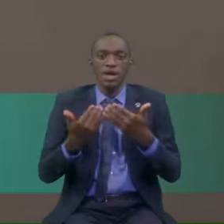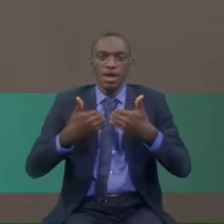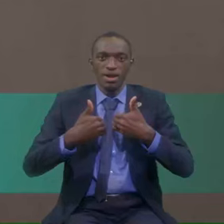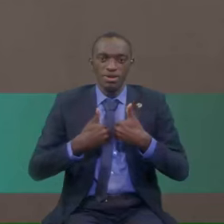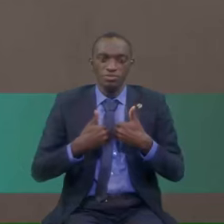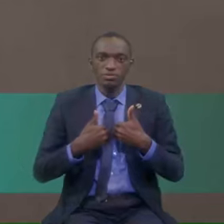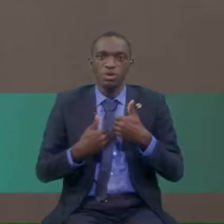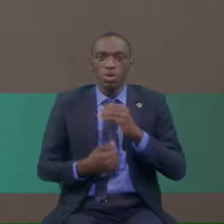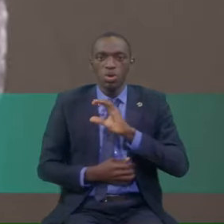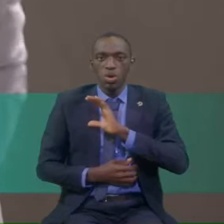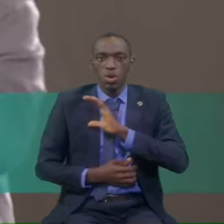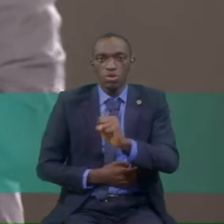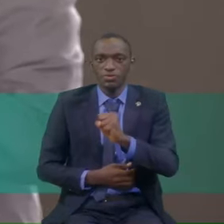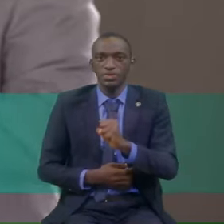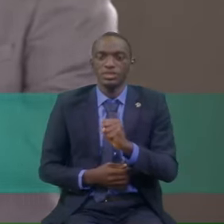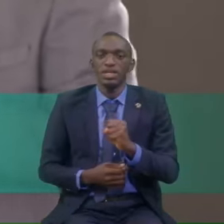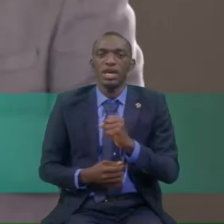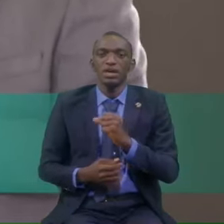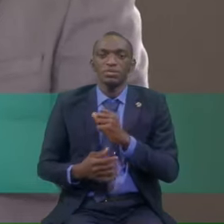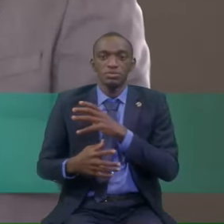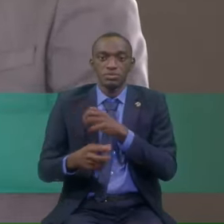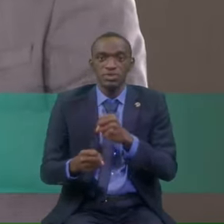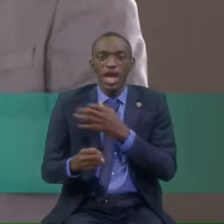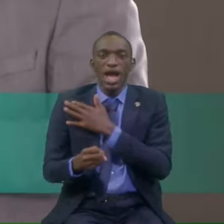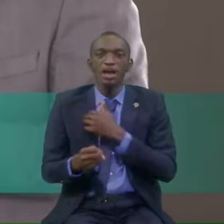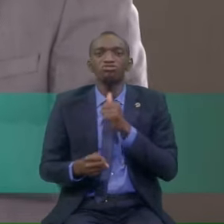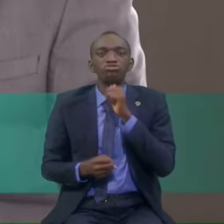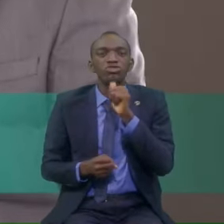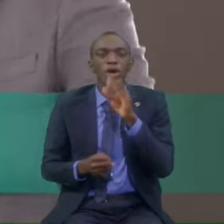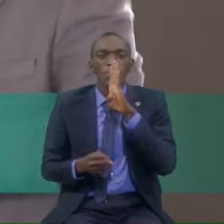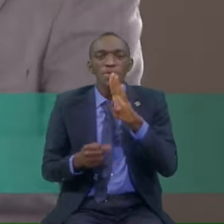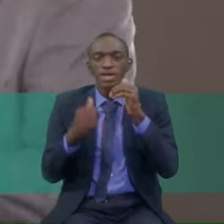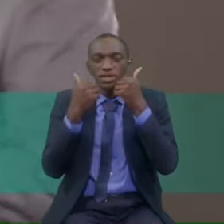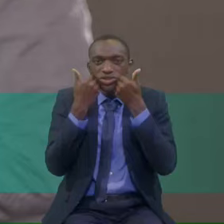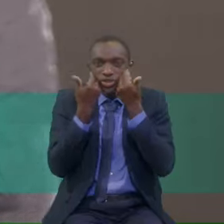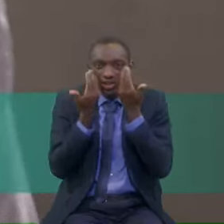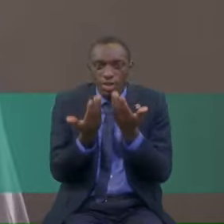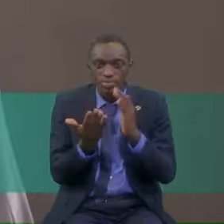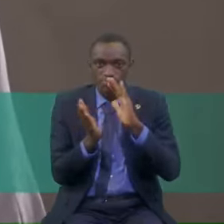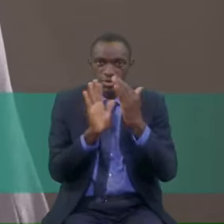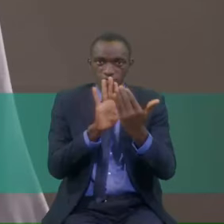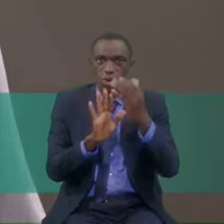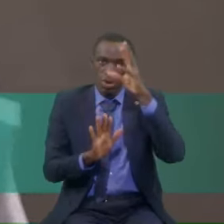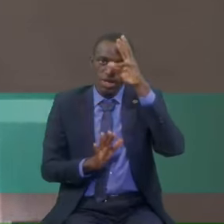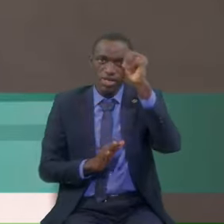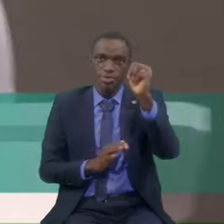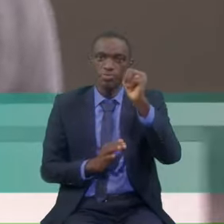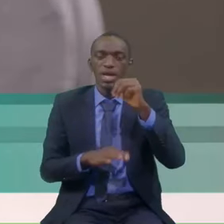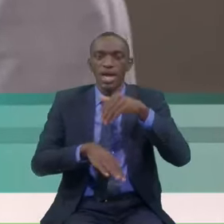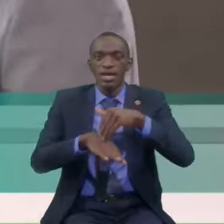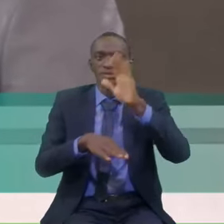nous ayons de l'assurance, et qu'à son avènement, nous ne soyons pas confus et éloignés de